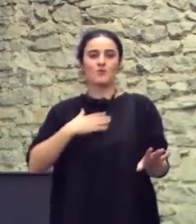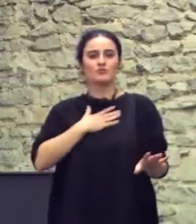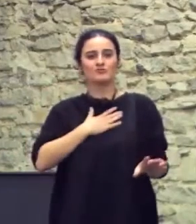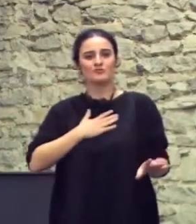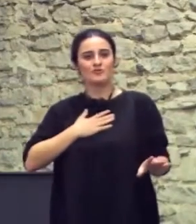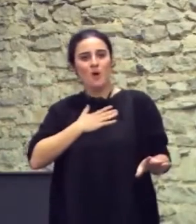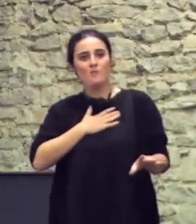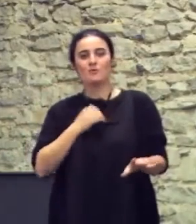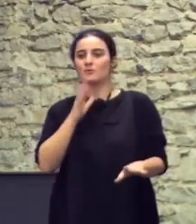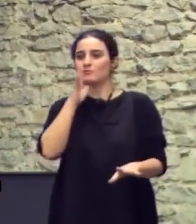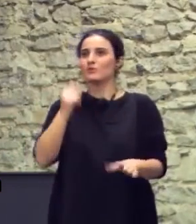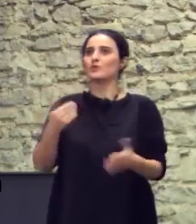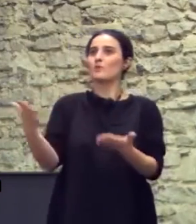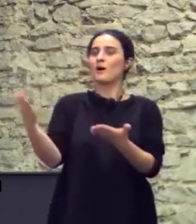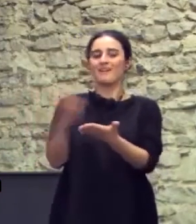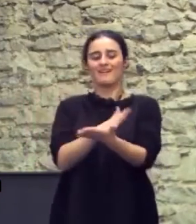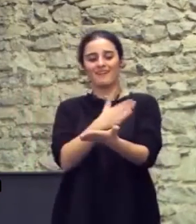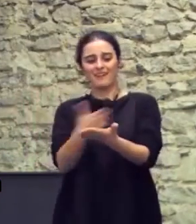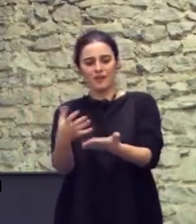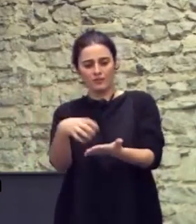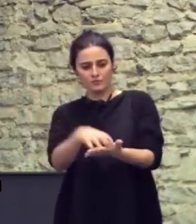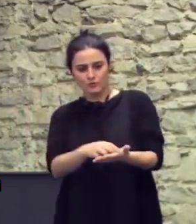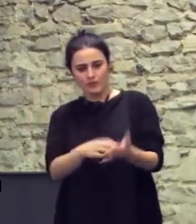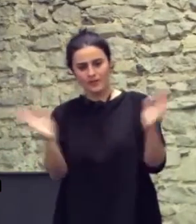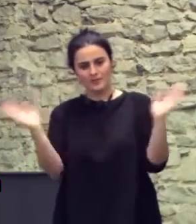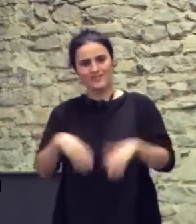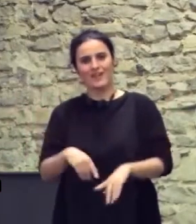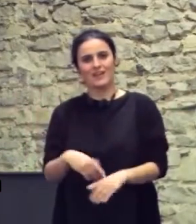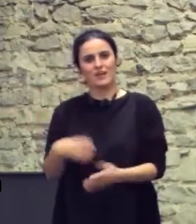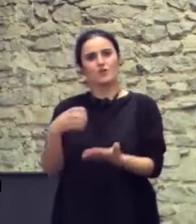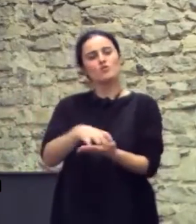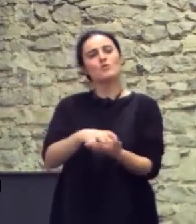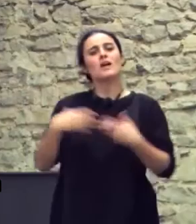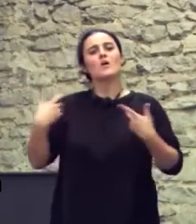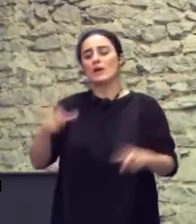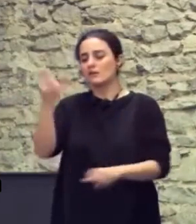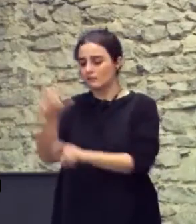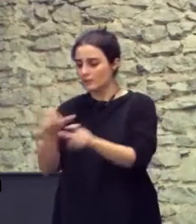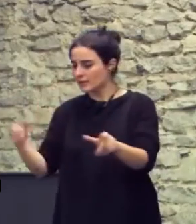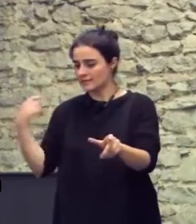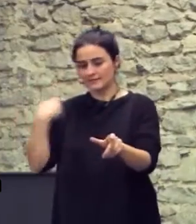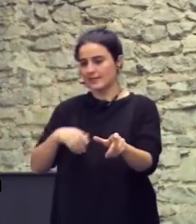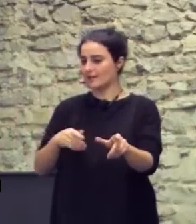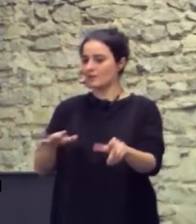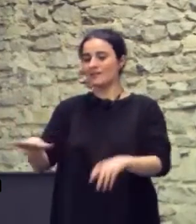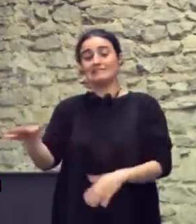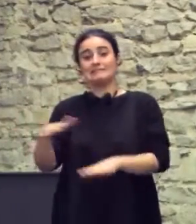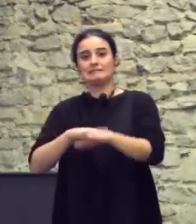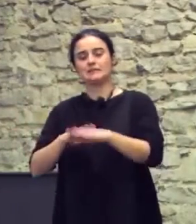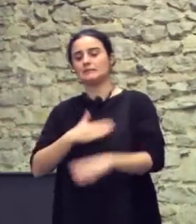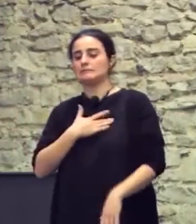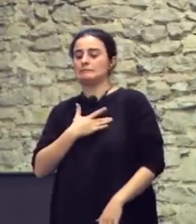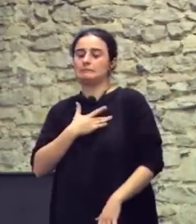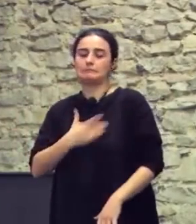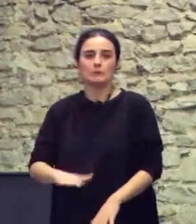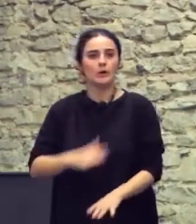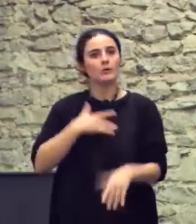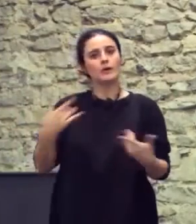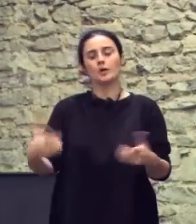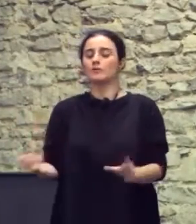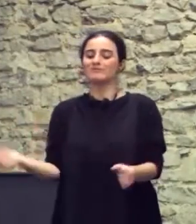dutelako binarismoa kuestionatzen, baizik eta sujeto zehat batzuei etiketa hori jarri, haik isajoak umetxo horiek ez